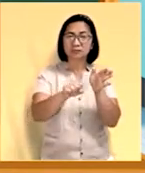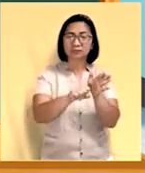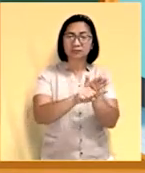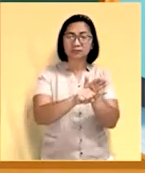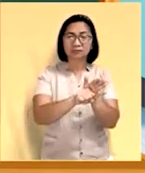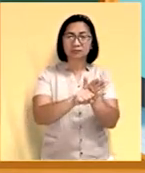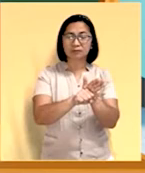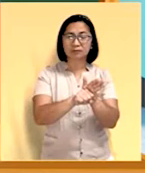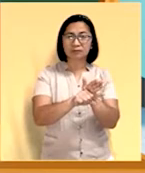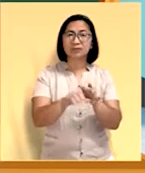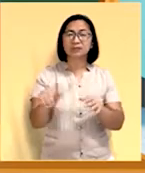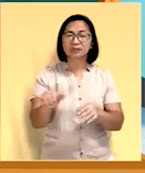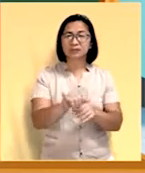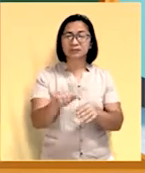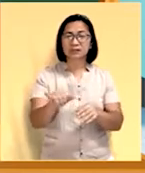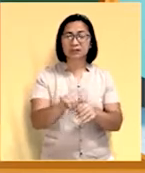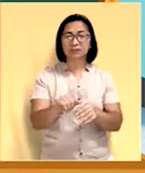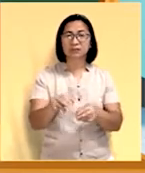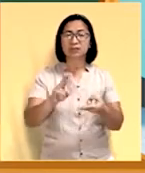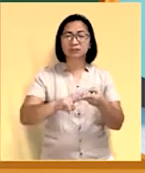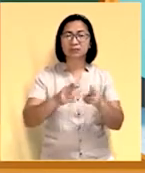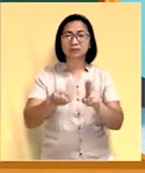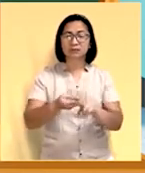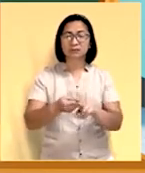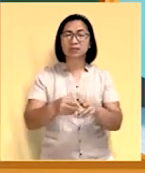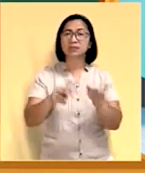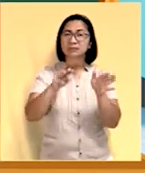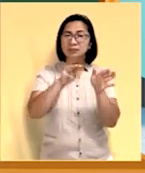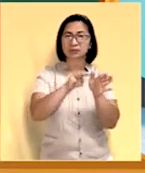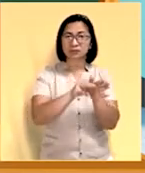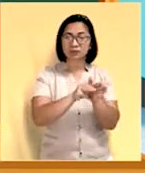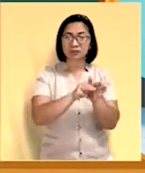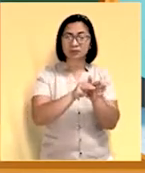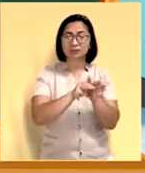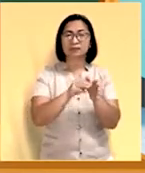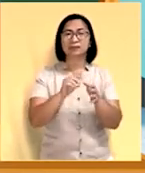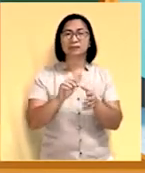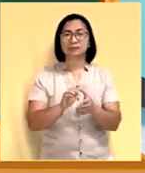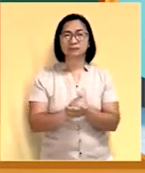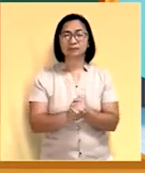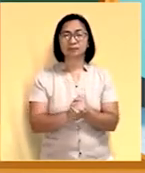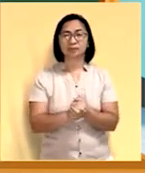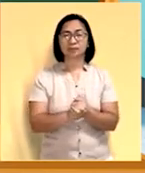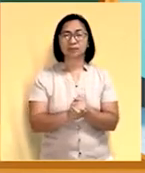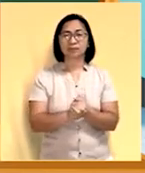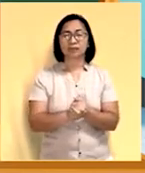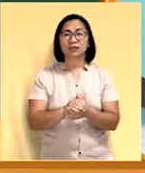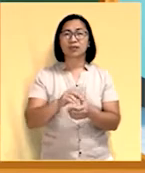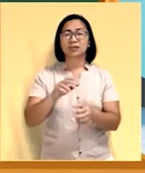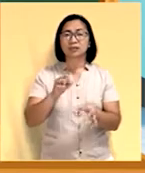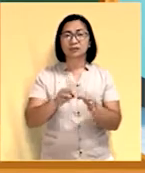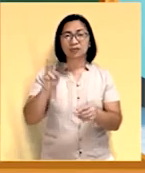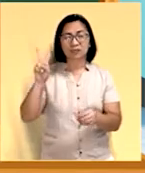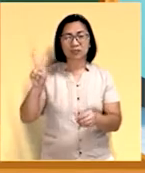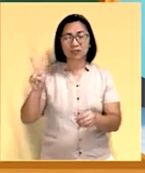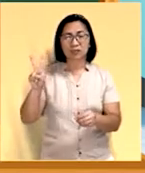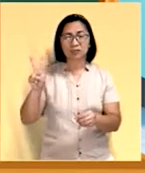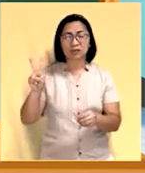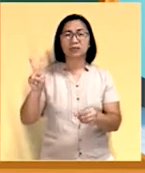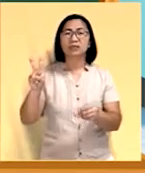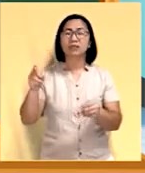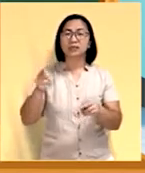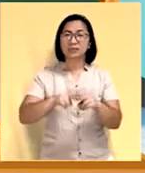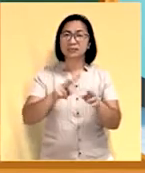subtrahend, mag-add din ng parehong number sa minuend. Kung 2 ang in-add